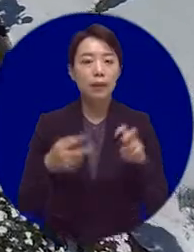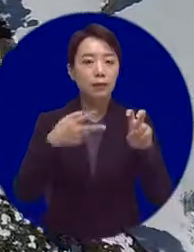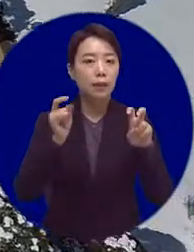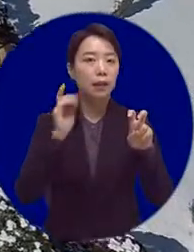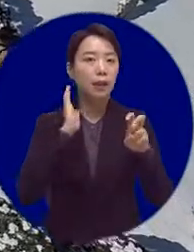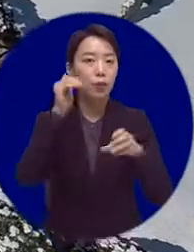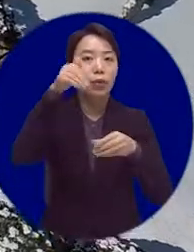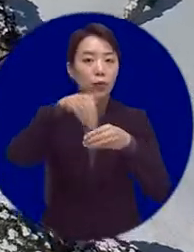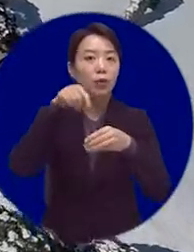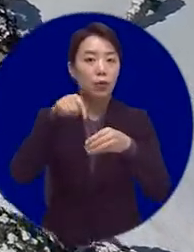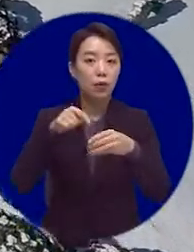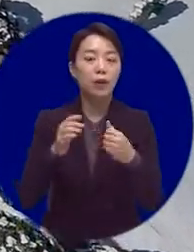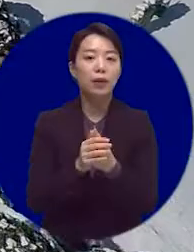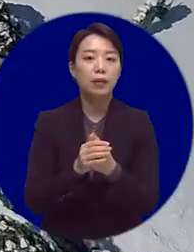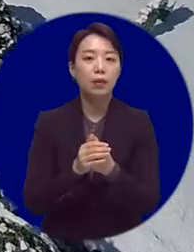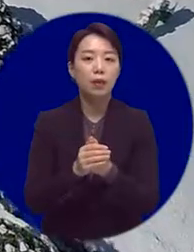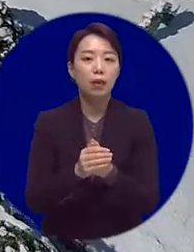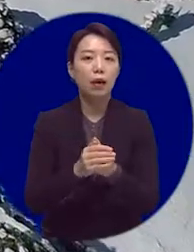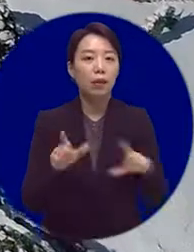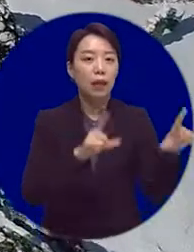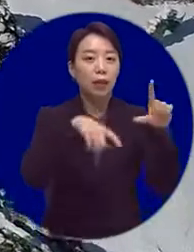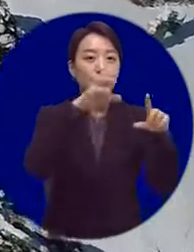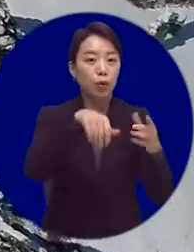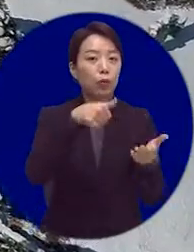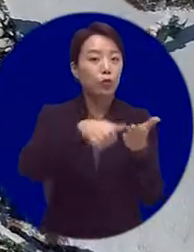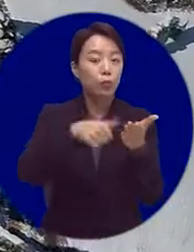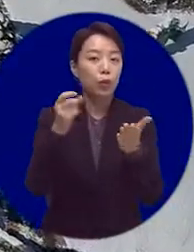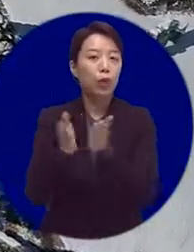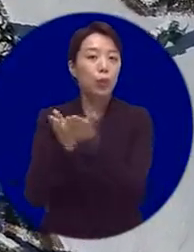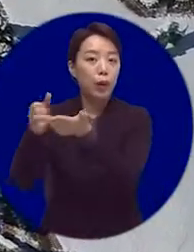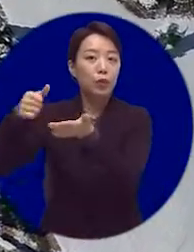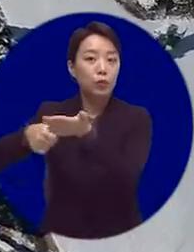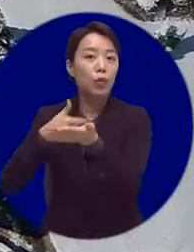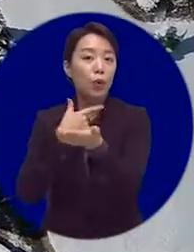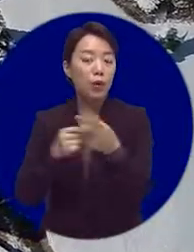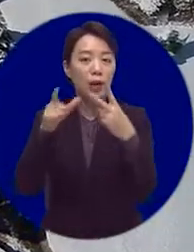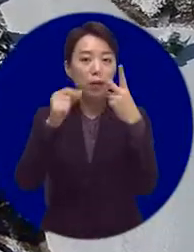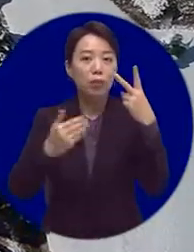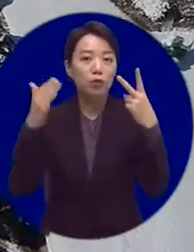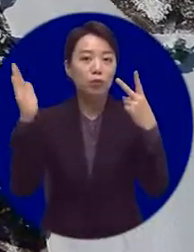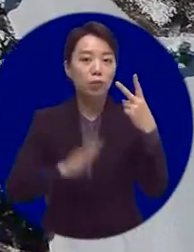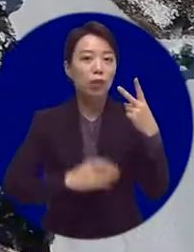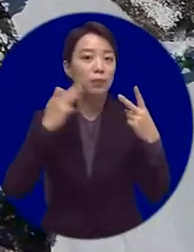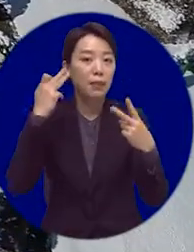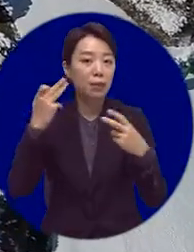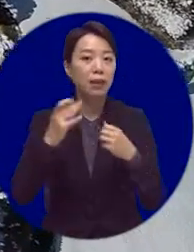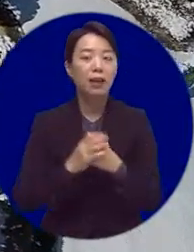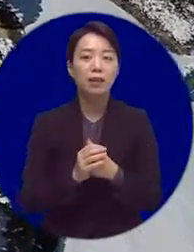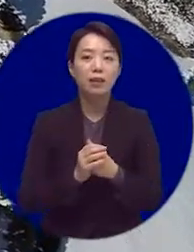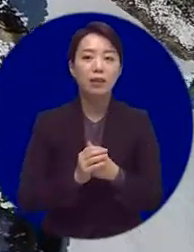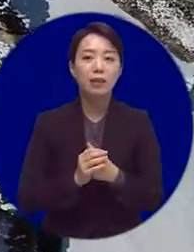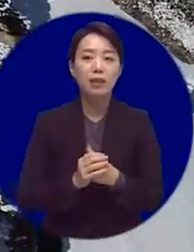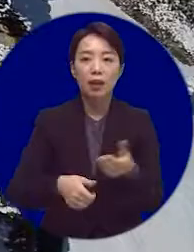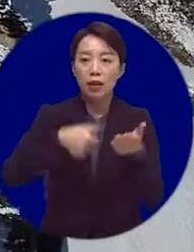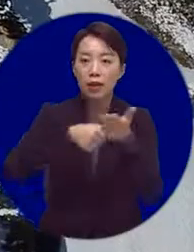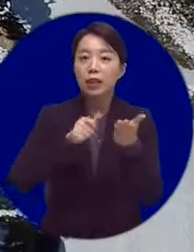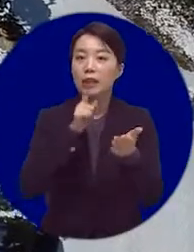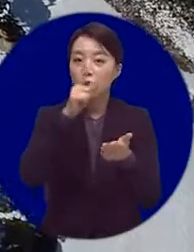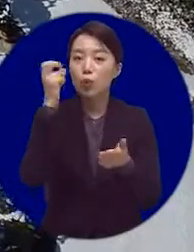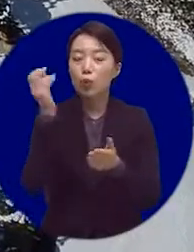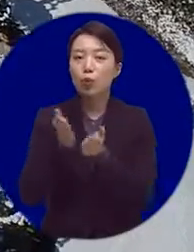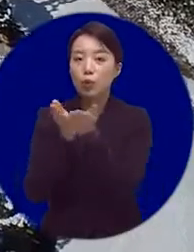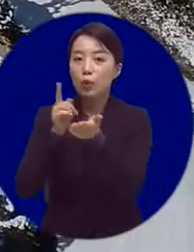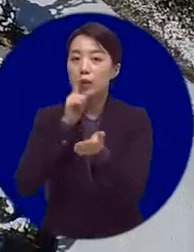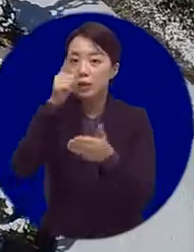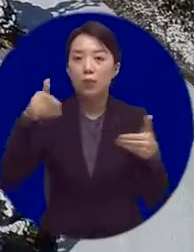제20대 대통령 선거에서 거서투표나 선상투표를 하기 위해서는 2월 9일부터 13일까지 거서투표 신고나